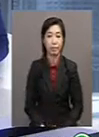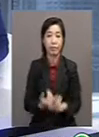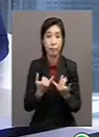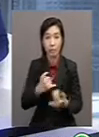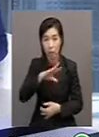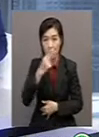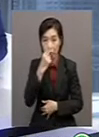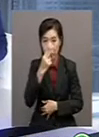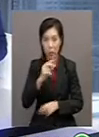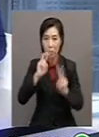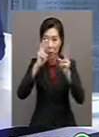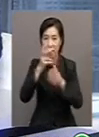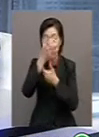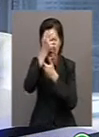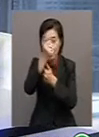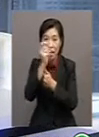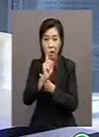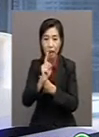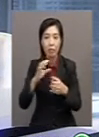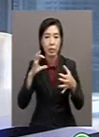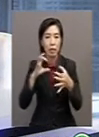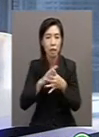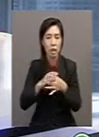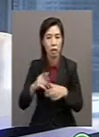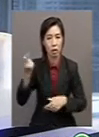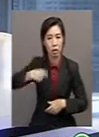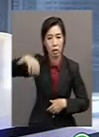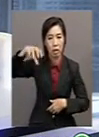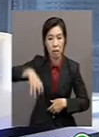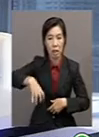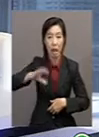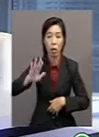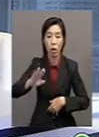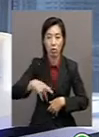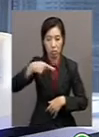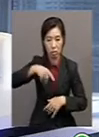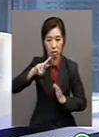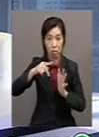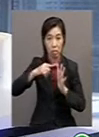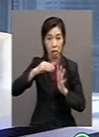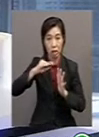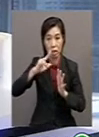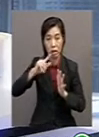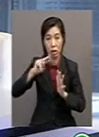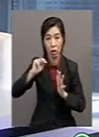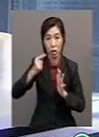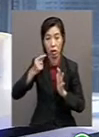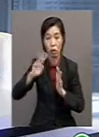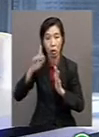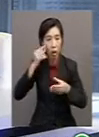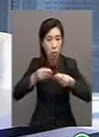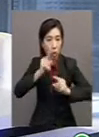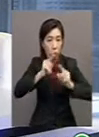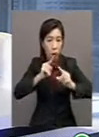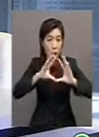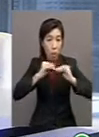ตอนนี้ไปดูอีกหนึ่งเรื่องที่น่าสนใจคุณผู้ชมคะเกาะติดคำพิพากษาของศาลจังหวัดพระโขนงค่ะยกฟ้องคดีประชุมผู้ถือหุ้นเนชั่นมัล